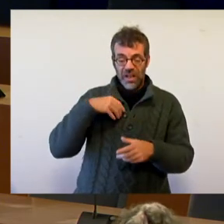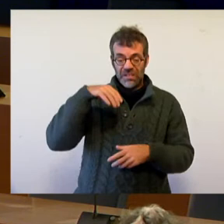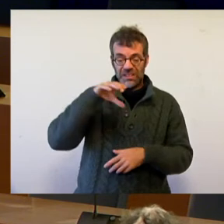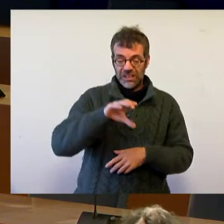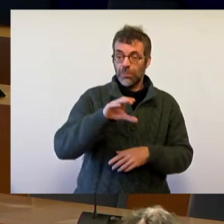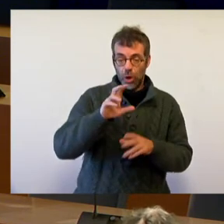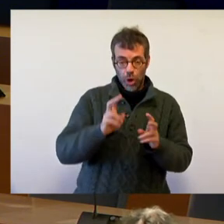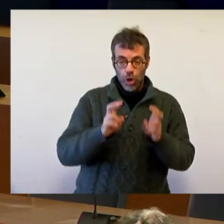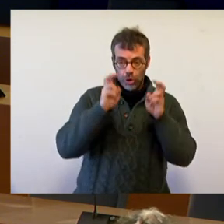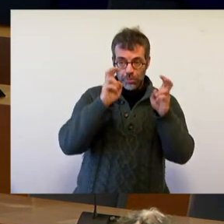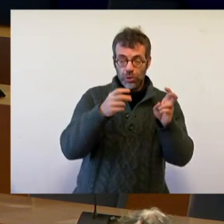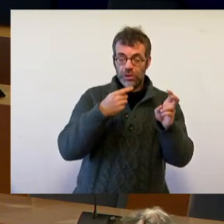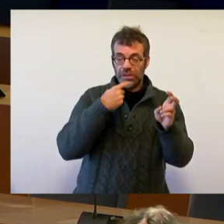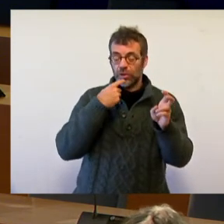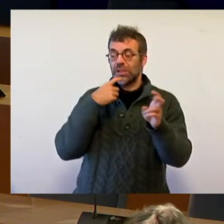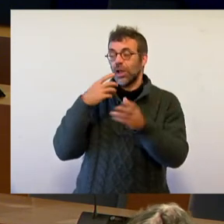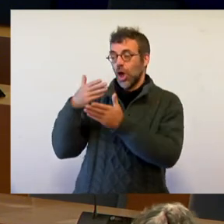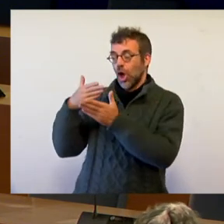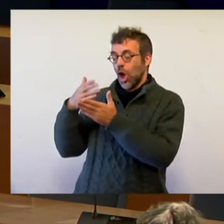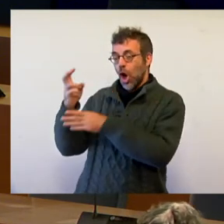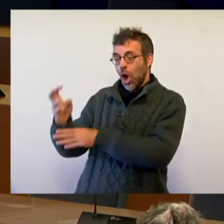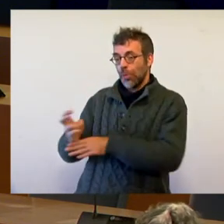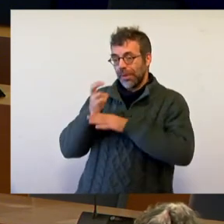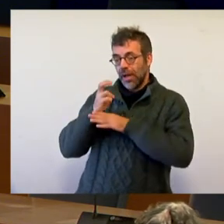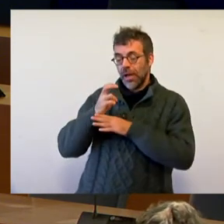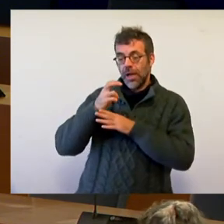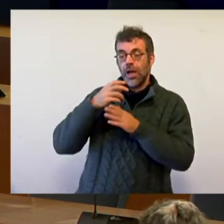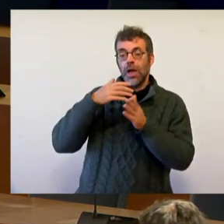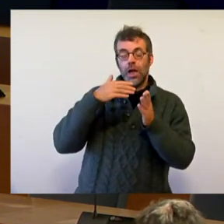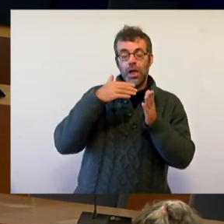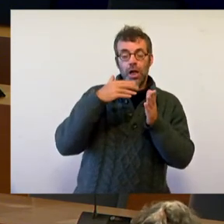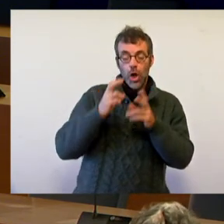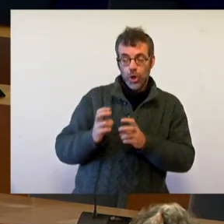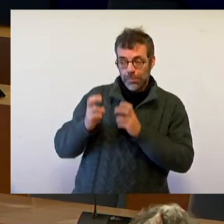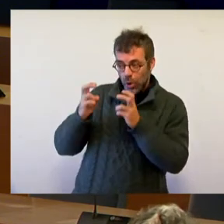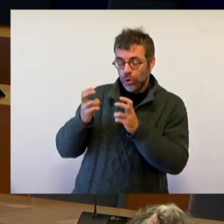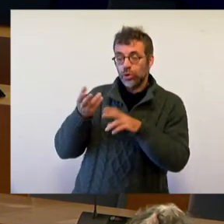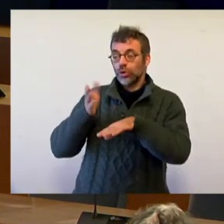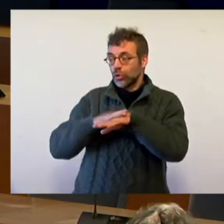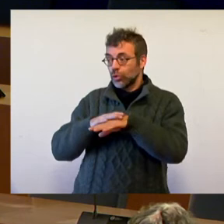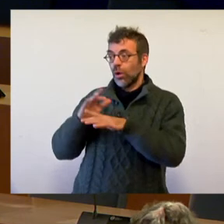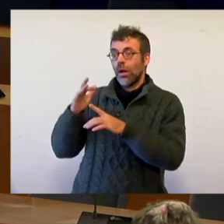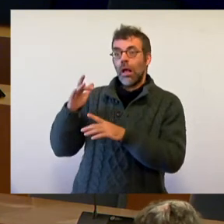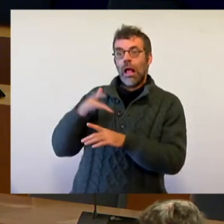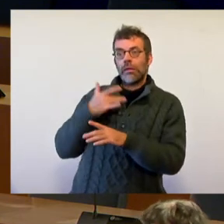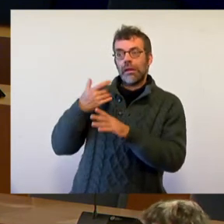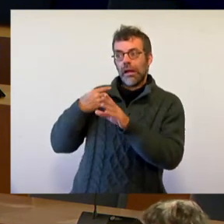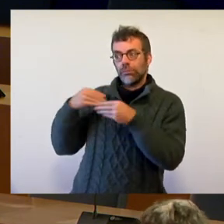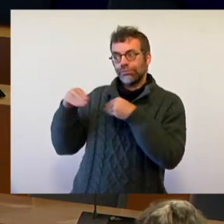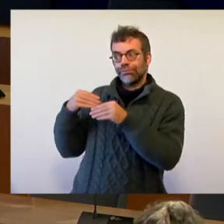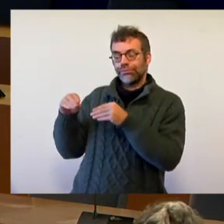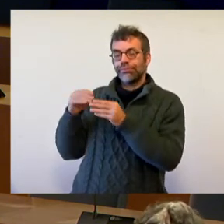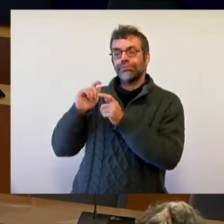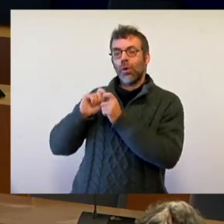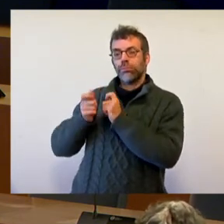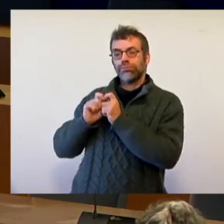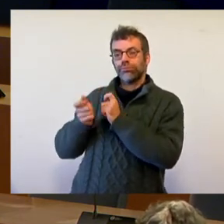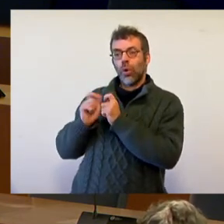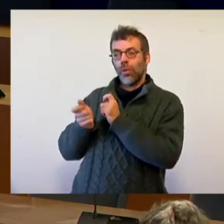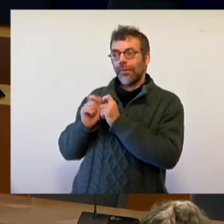investissements, donc les emprunts, donc les intérêts des emprunts, ce qui fait que le ratio, si on s'en tient à ce que vous avez